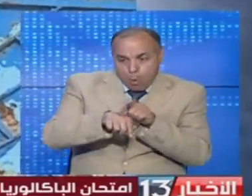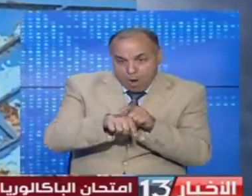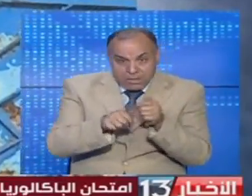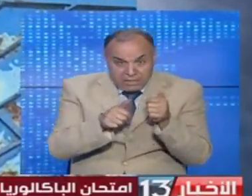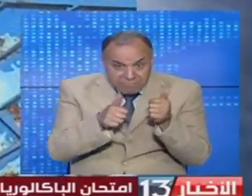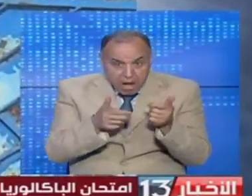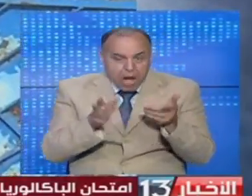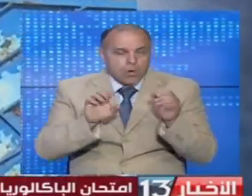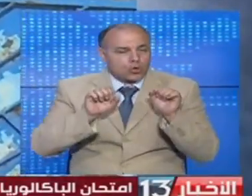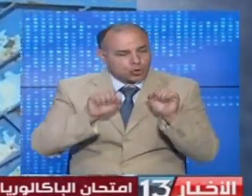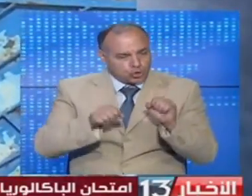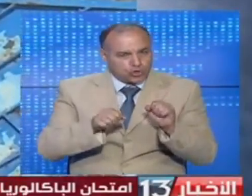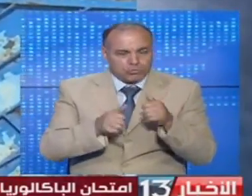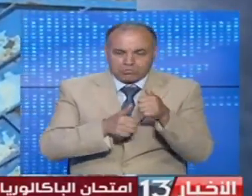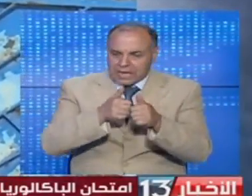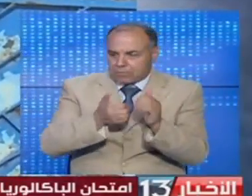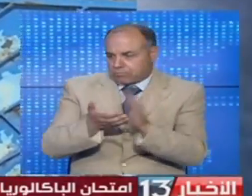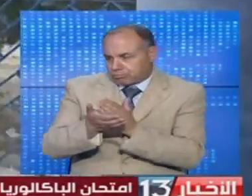الكافي